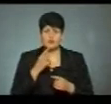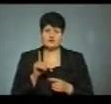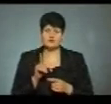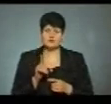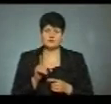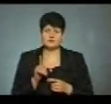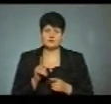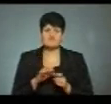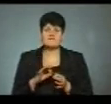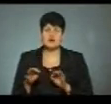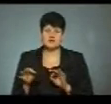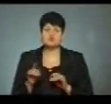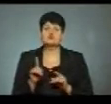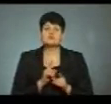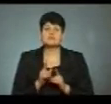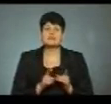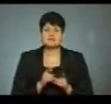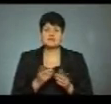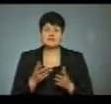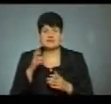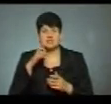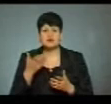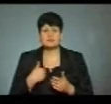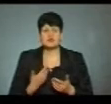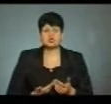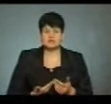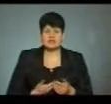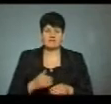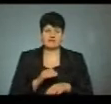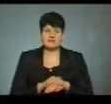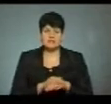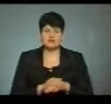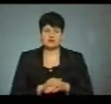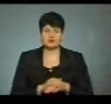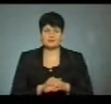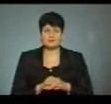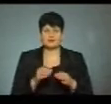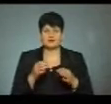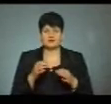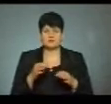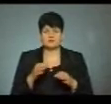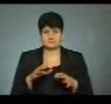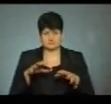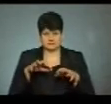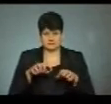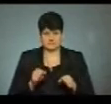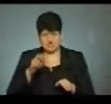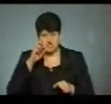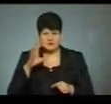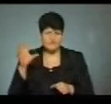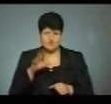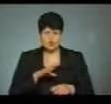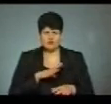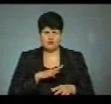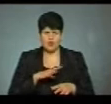наприклад, таку фразу, що змінилося, в якій державі ми жили. Фактично, тоталітарній державі, де все абсолютно було в